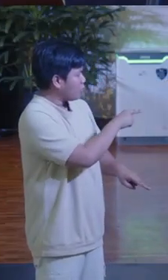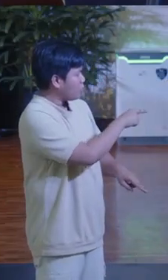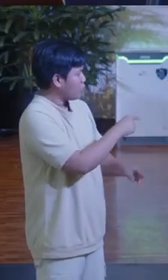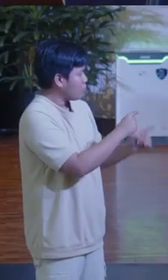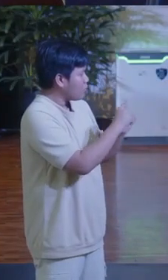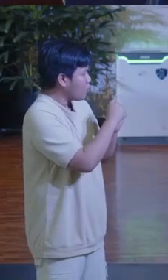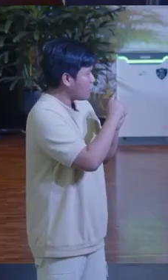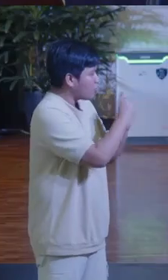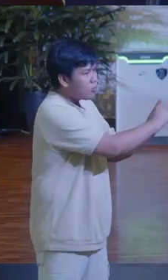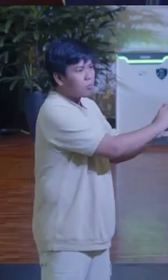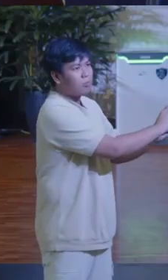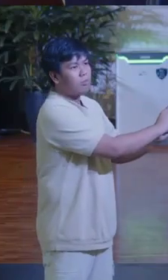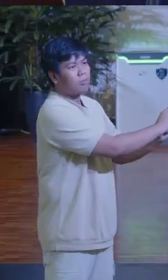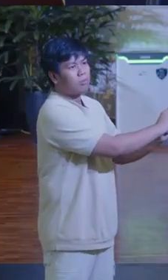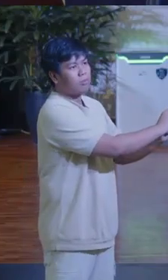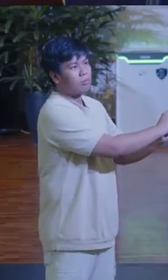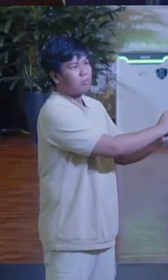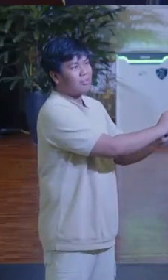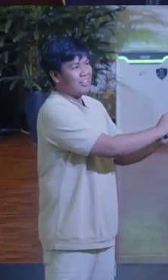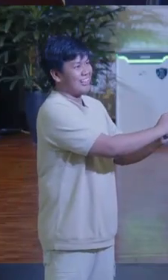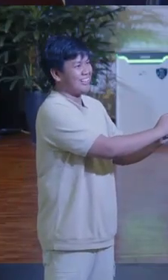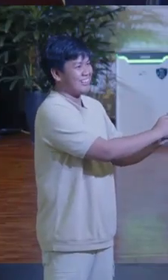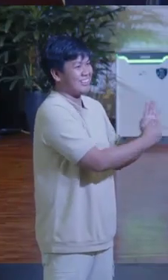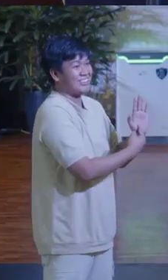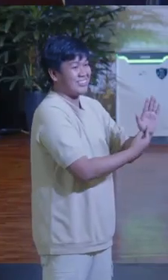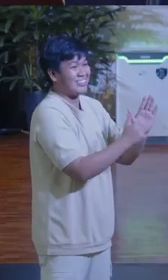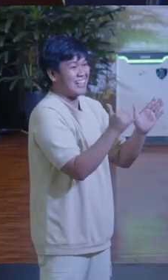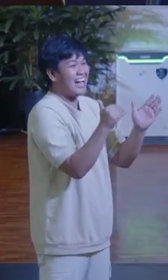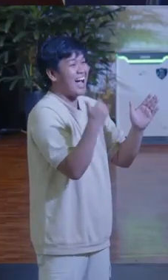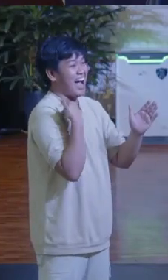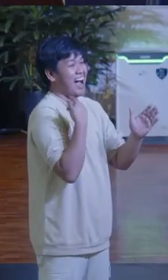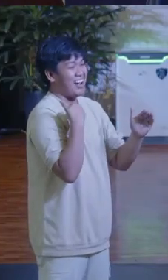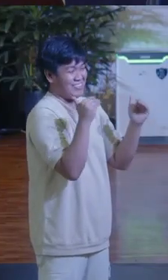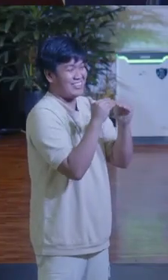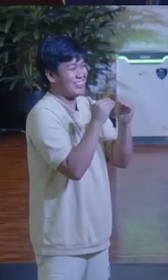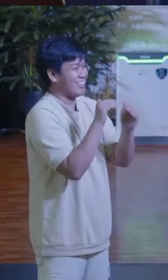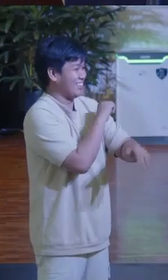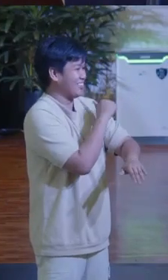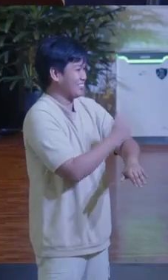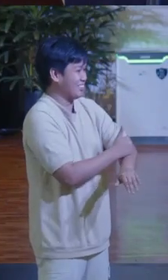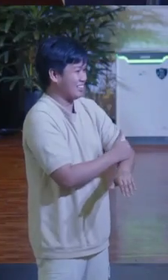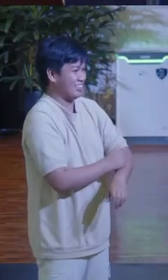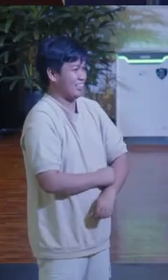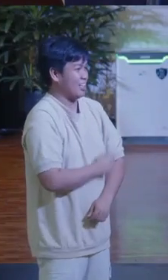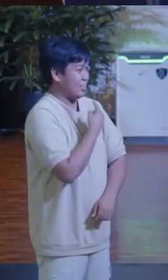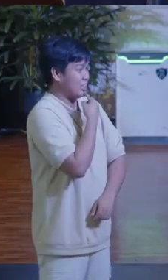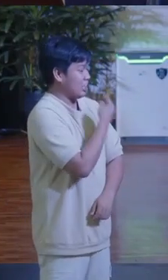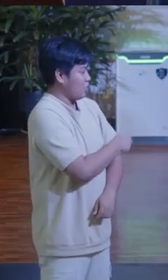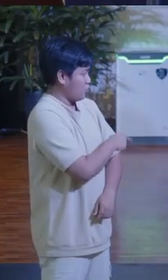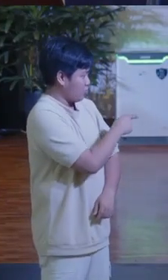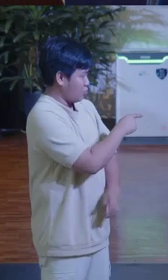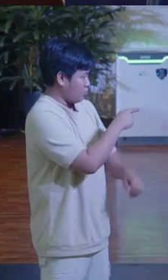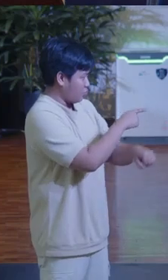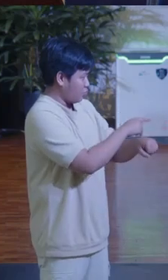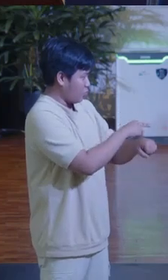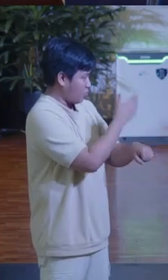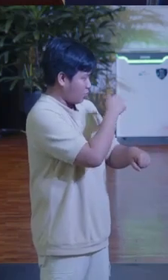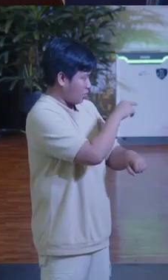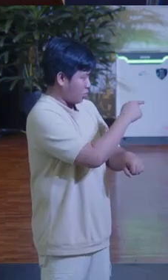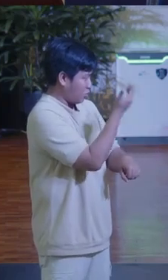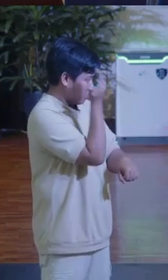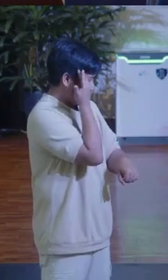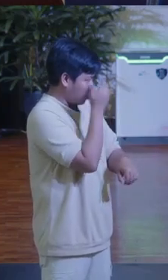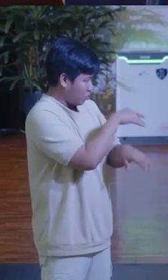pinuna niya kaagad ito. May nakita siyang maling pagkilos sa kanyang kapwa